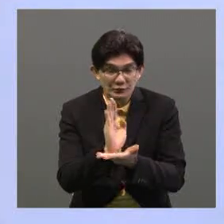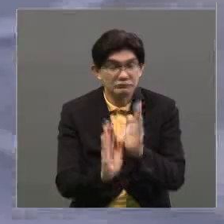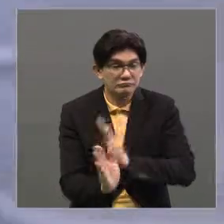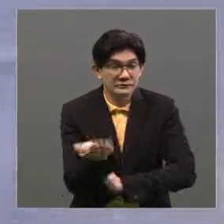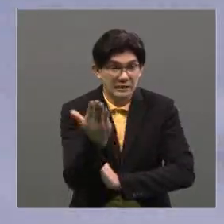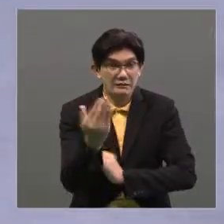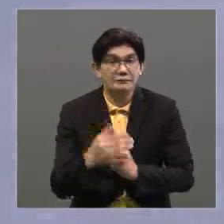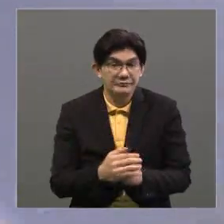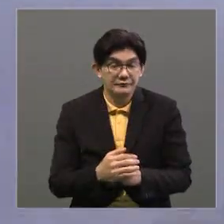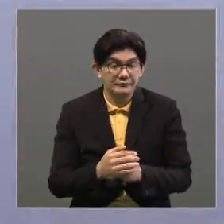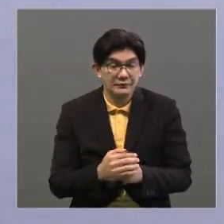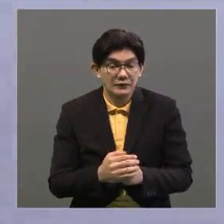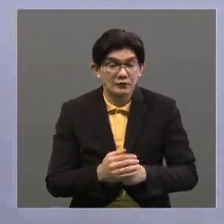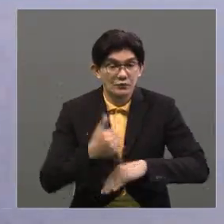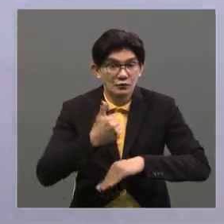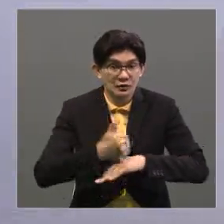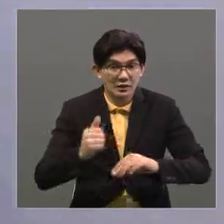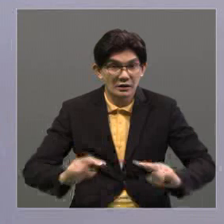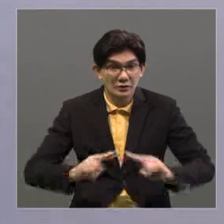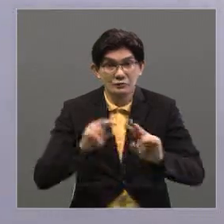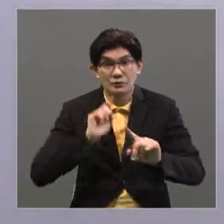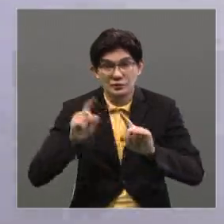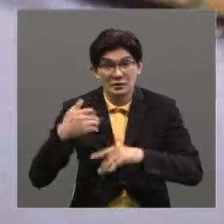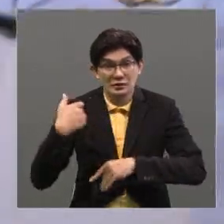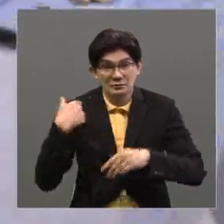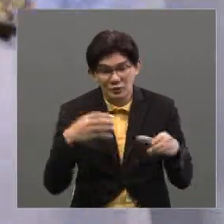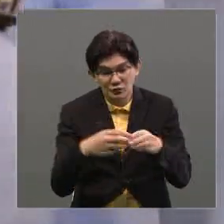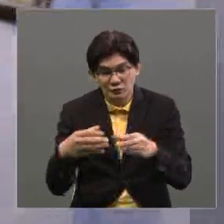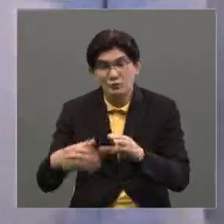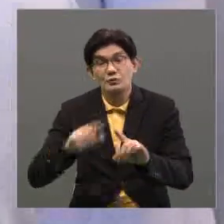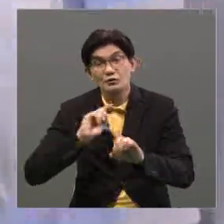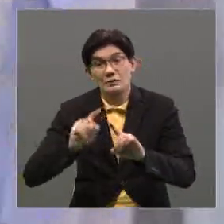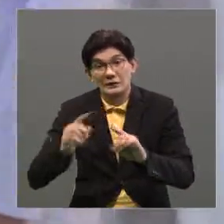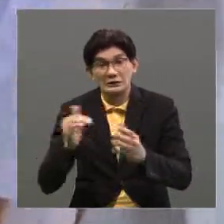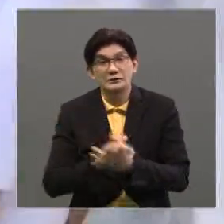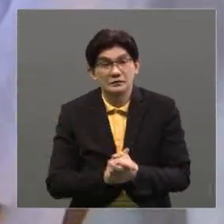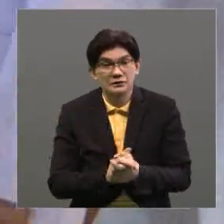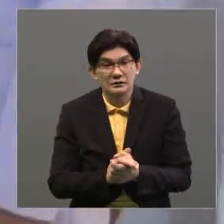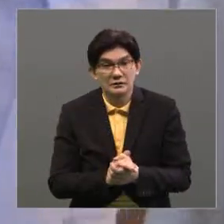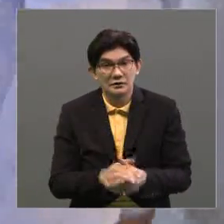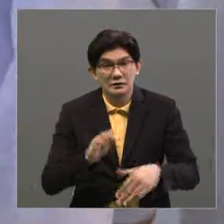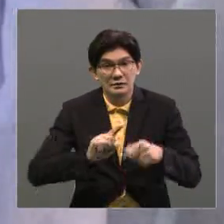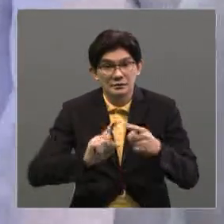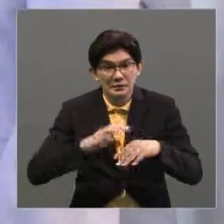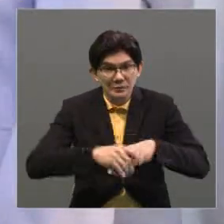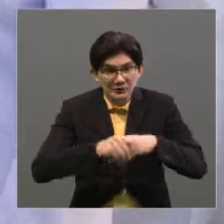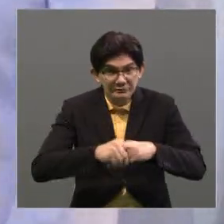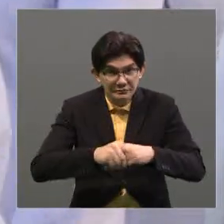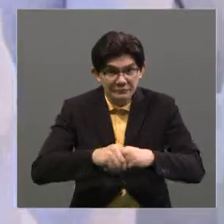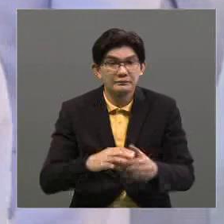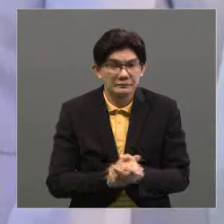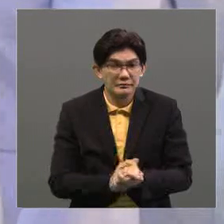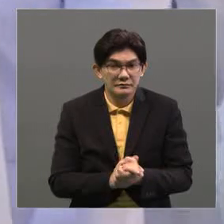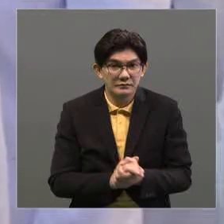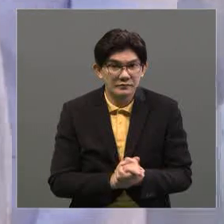เช้านะท่าทีของบรรดารัฐมนตรีนี่ๆๆๆคุณผู้ชมดู หลายพรรคเลยฮะ หลายพรรคเลยนะ แล้วเขาประสานมือกันเห็นมั้ยประสานมือ